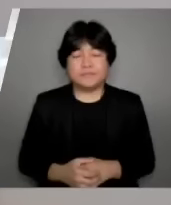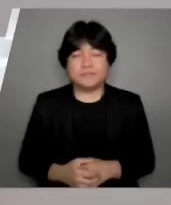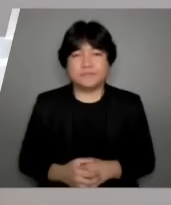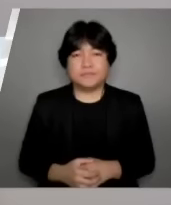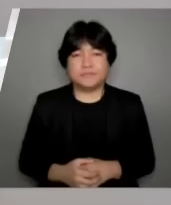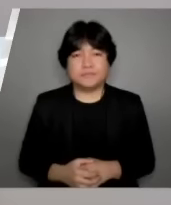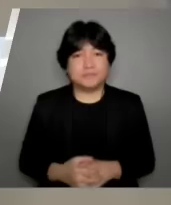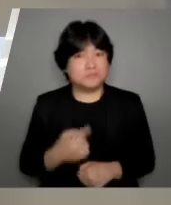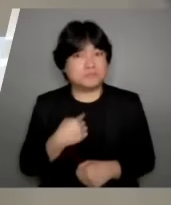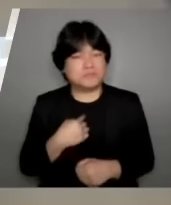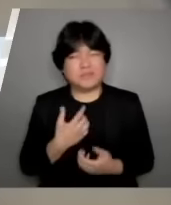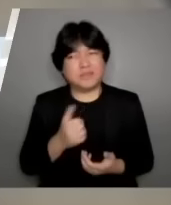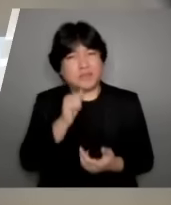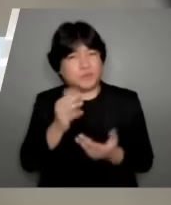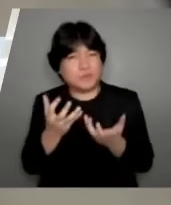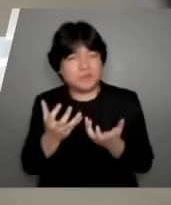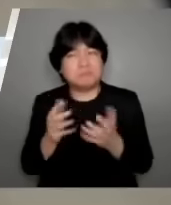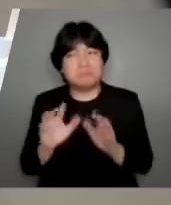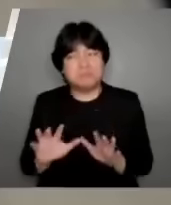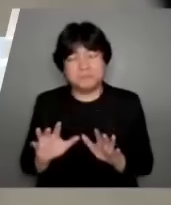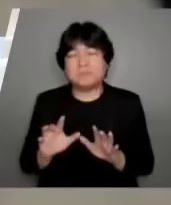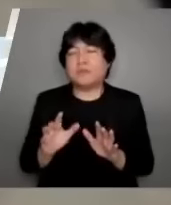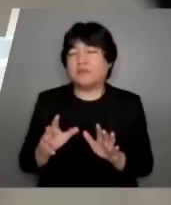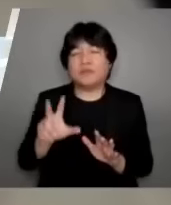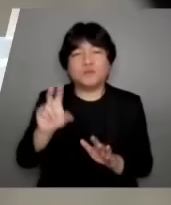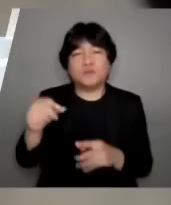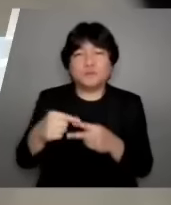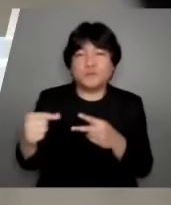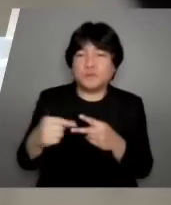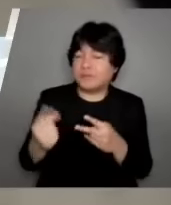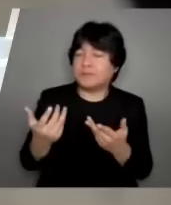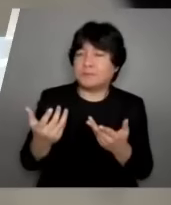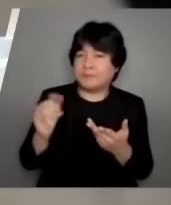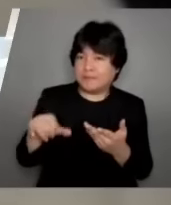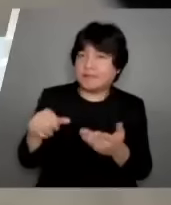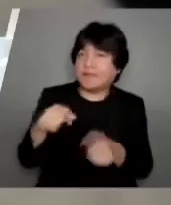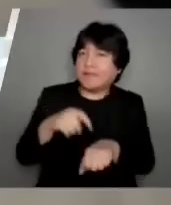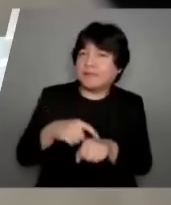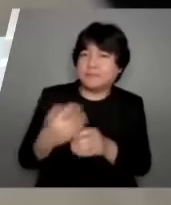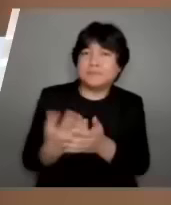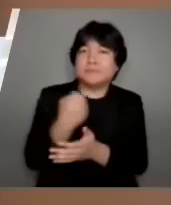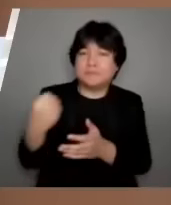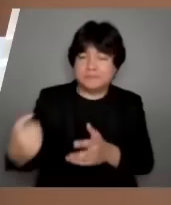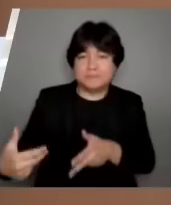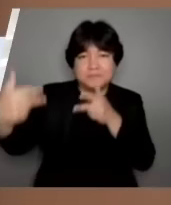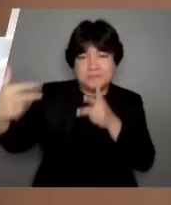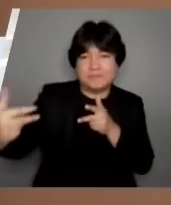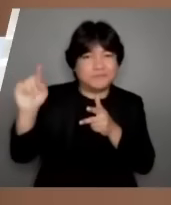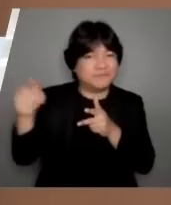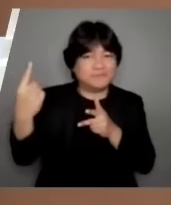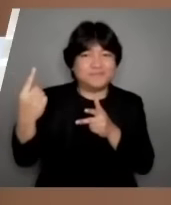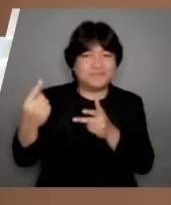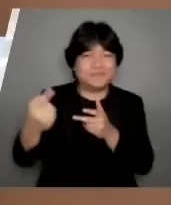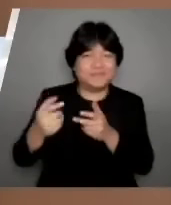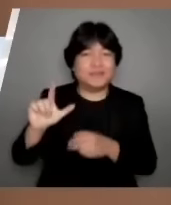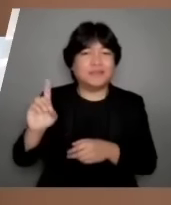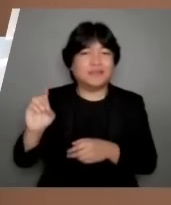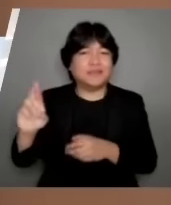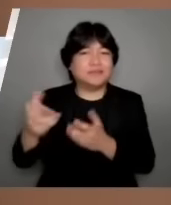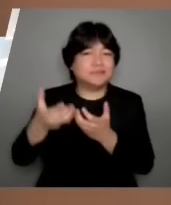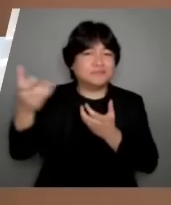pero ayun lang po siguro yung para sa amin, yung dun gumagana yung kung ano yung mga gusto namin gawin po